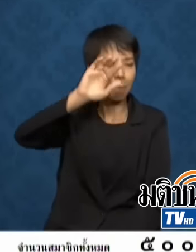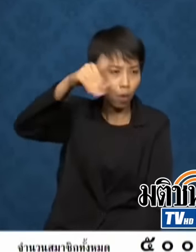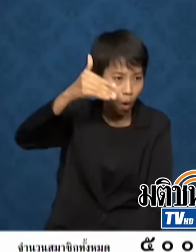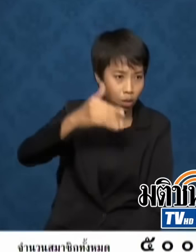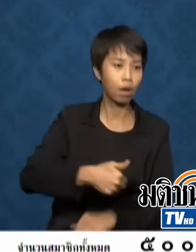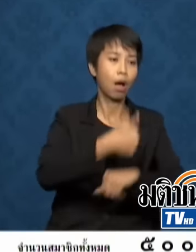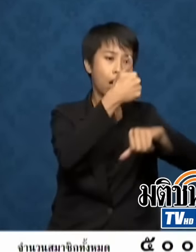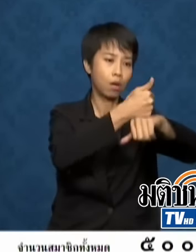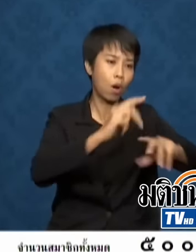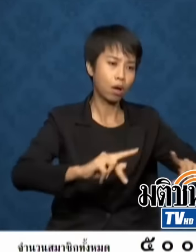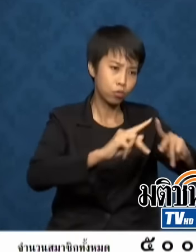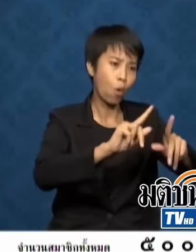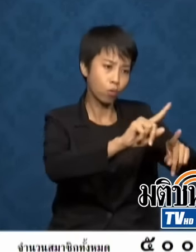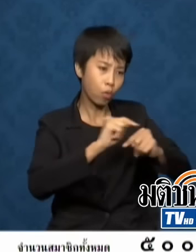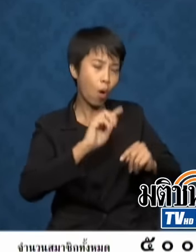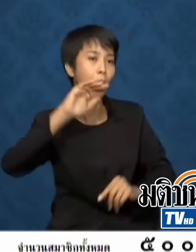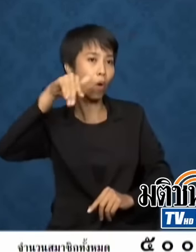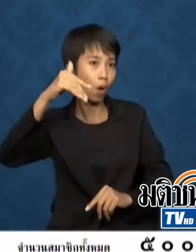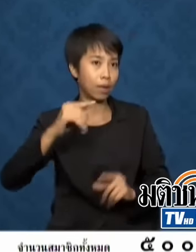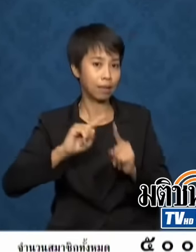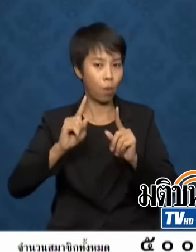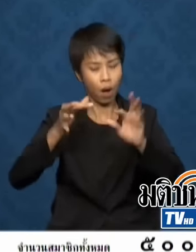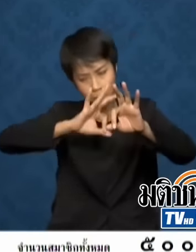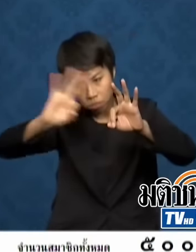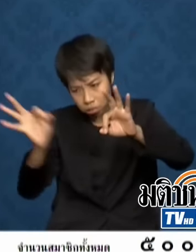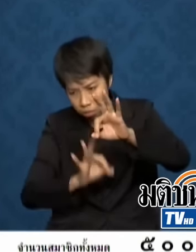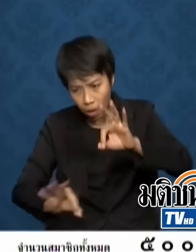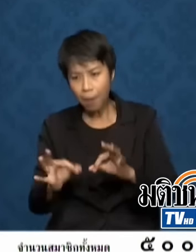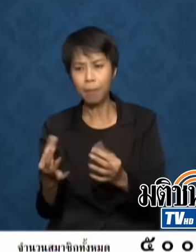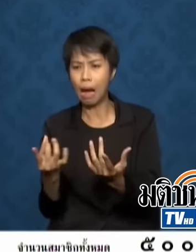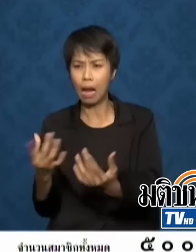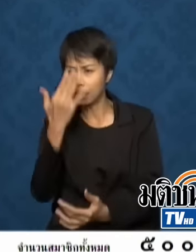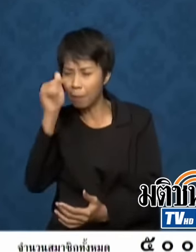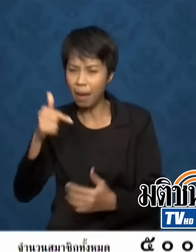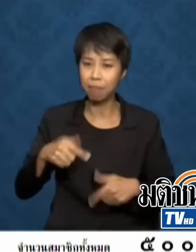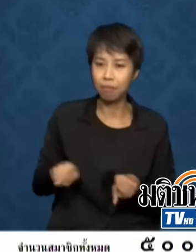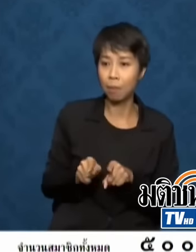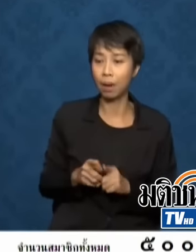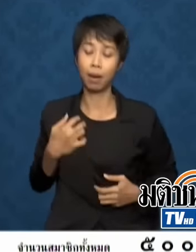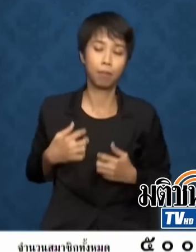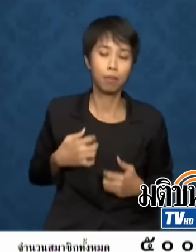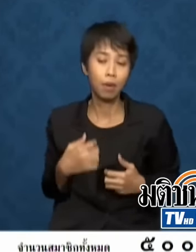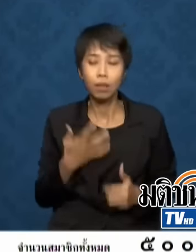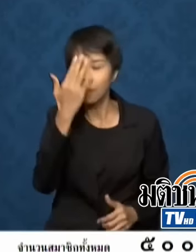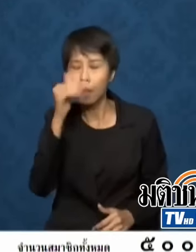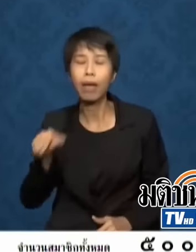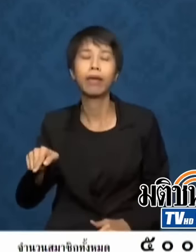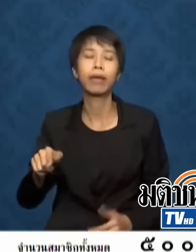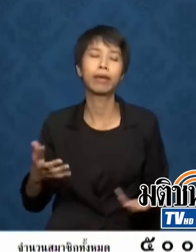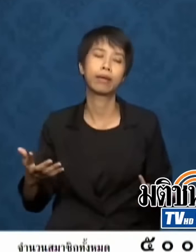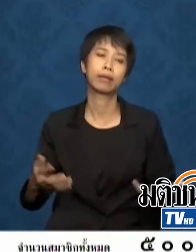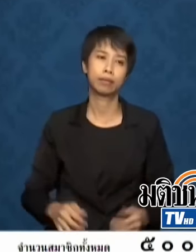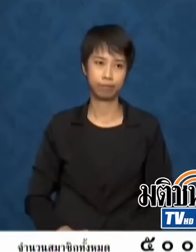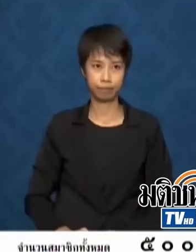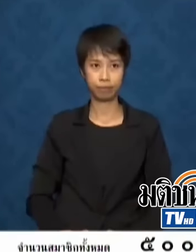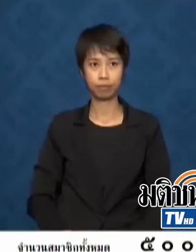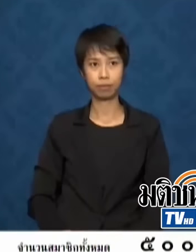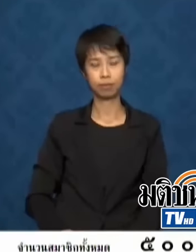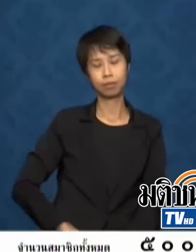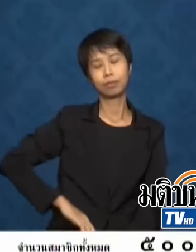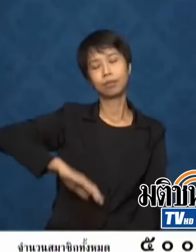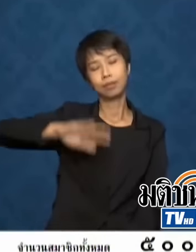นตรีที่พร้อมตอบเป็นผู้ตอบครับที่เหลือเนี่ยผมไม่รู้ว่าเป็นอะไรถึงได้ร้อนตัวขนาดนี้ครับท่านประธานควบคุมด้วยนะครับขอบคุณครับ ครับขอบคุณครับ ท่านประธาน